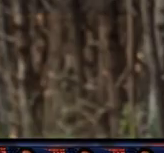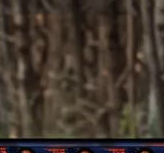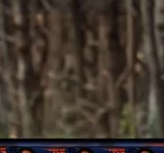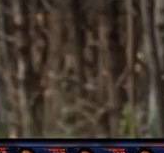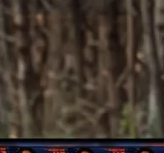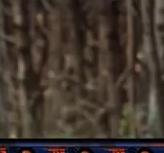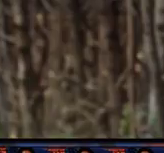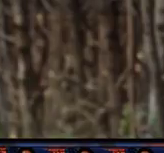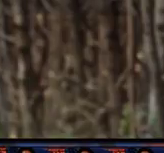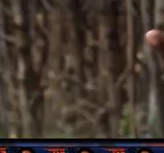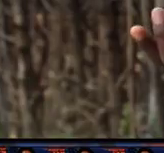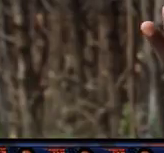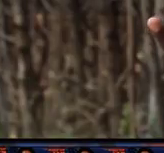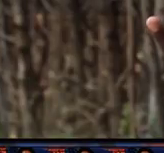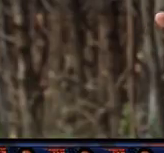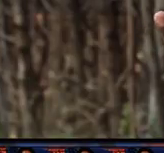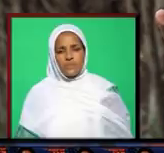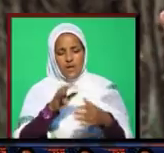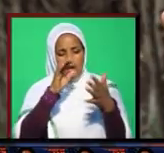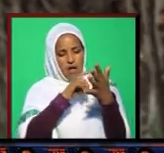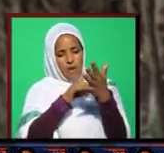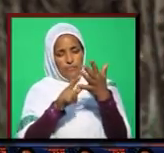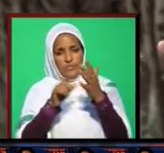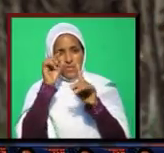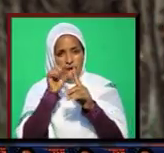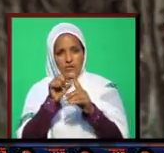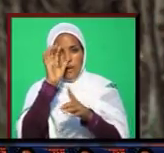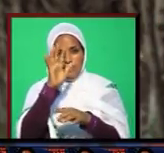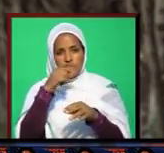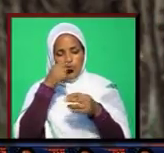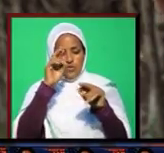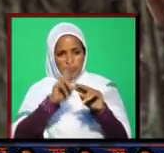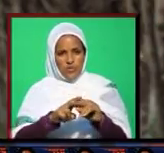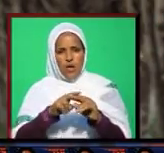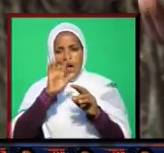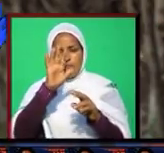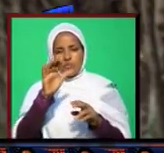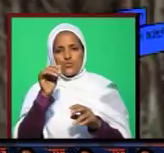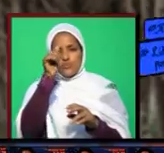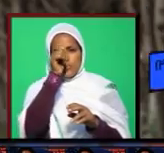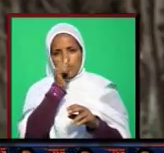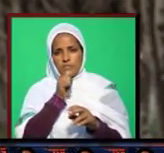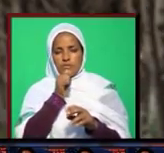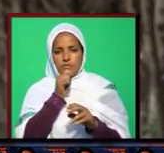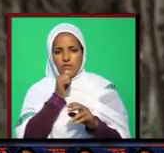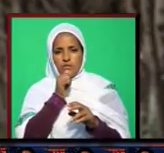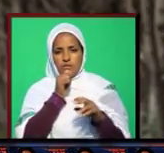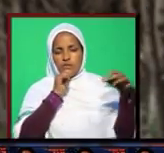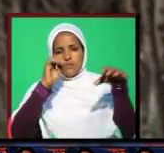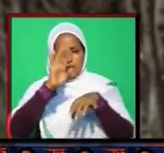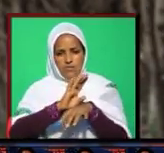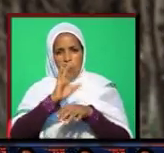አምስት ቃላት ብሎ አምስት ብሎ ያስቀምጣቸው አምስቱ አእማደ ምስጢር ናቸው። አምስቱ አእማደ ምስጢር እልፍ ቃላት ከመናገር አምስቱን አእማደ ምስጢር በሚገባ